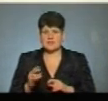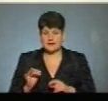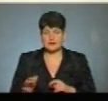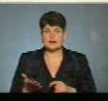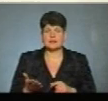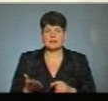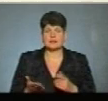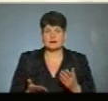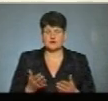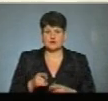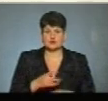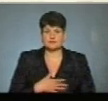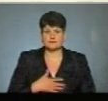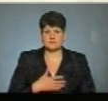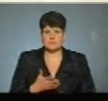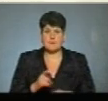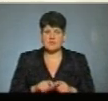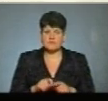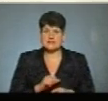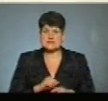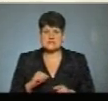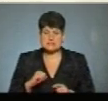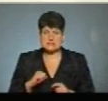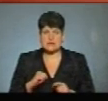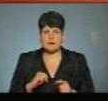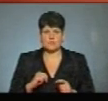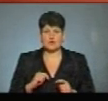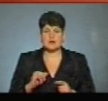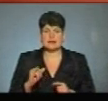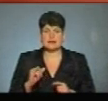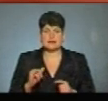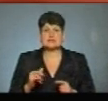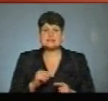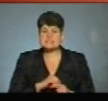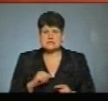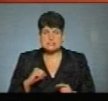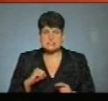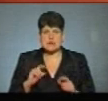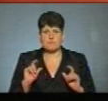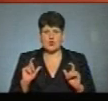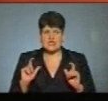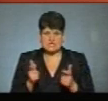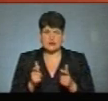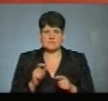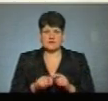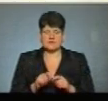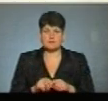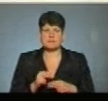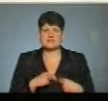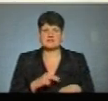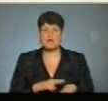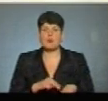щодо перевірки, якщо їх щось турбує. Але перевірити їхню самоізоляцію, їх відповідальність? Їхню самоізоляцію перевіряють у